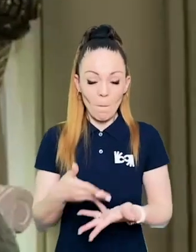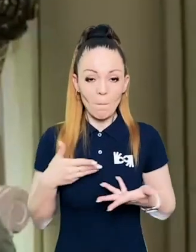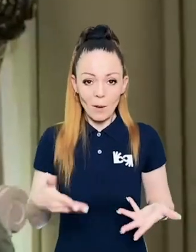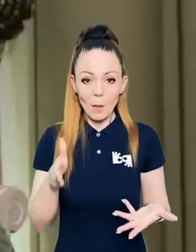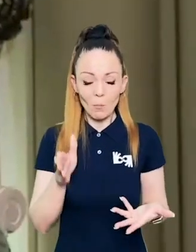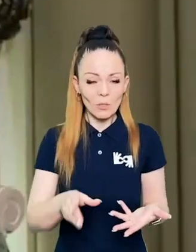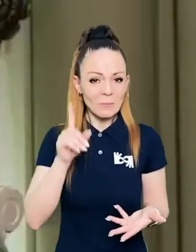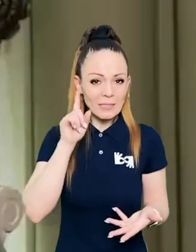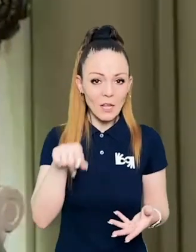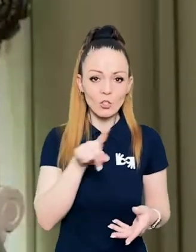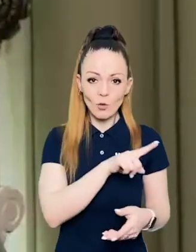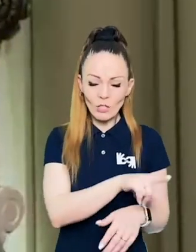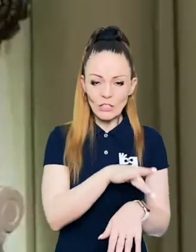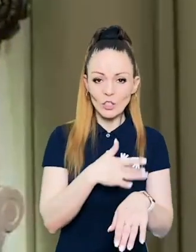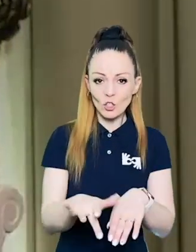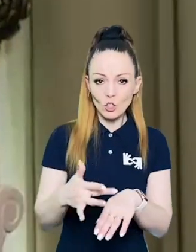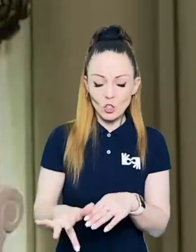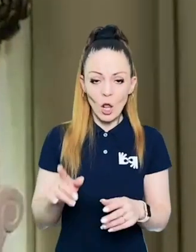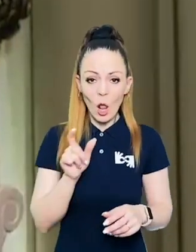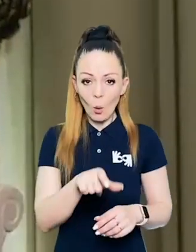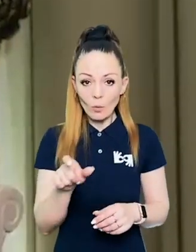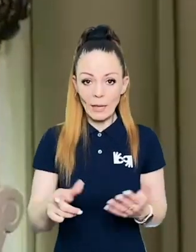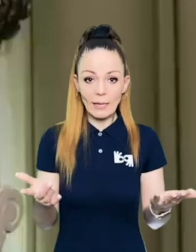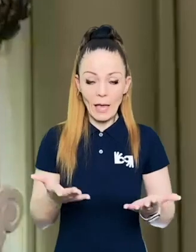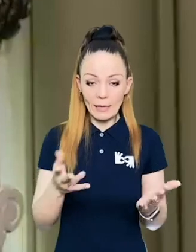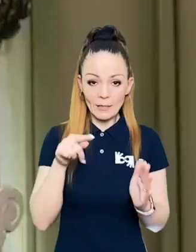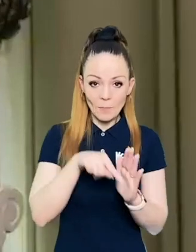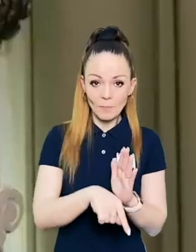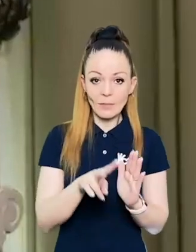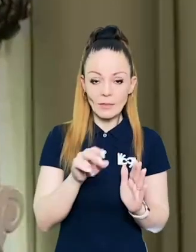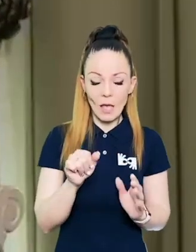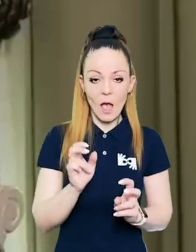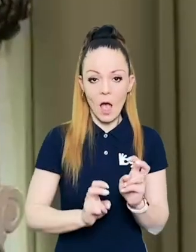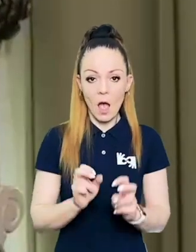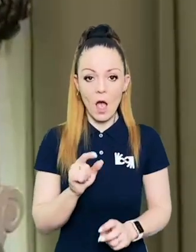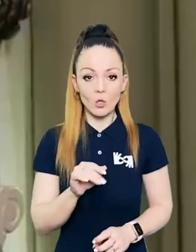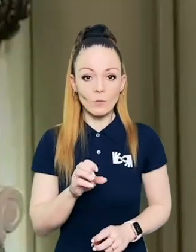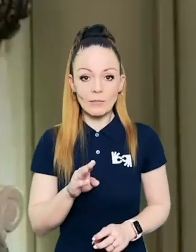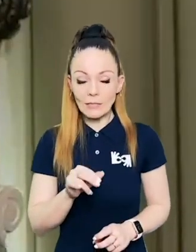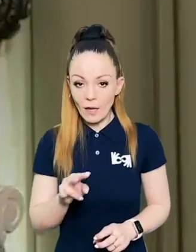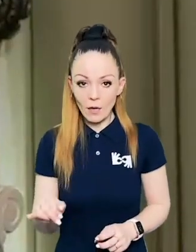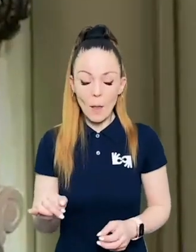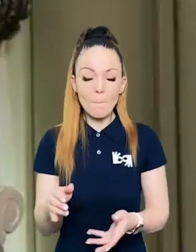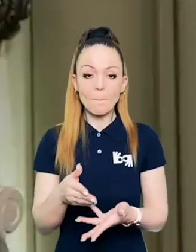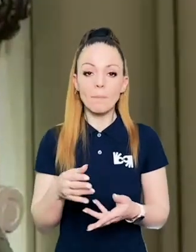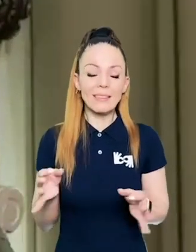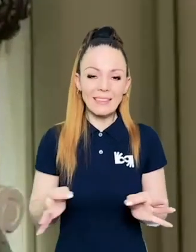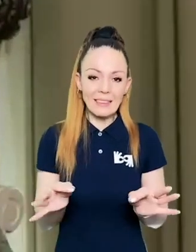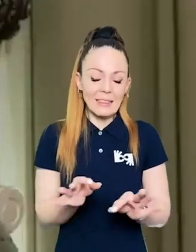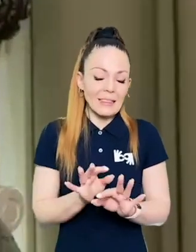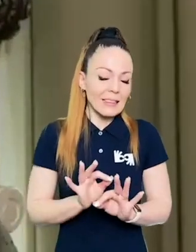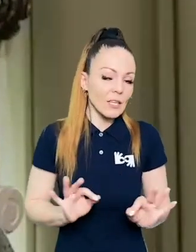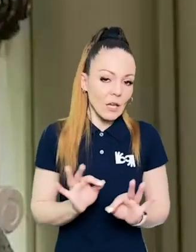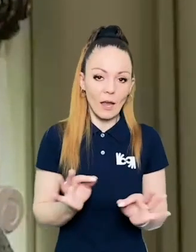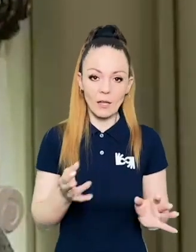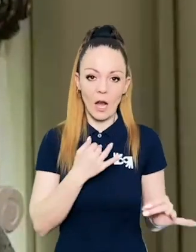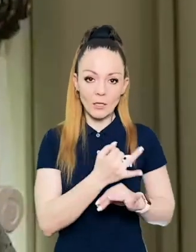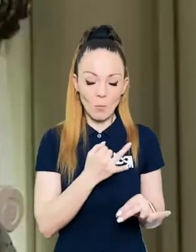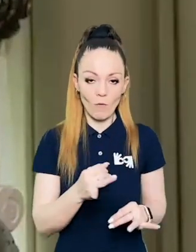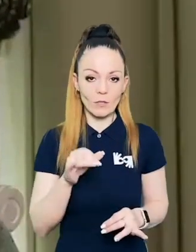ми будемо знати, що вони знищили людей, які на Азовсталі, ніяких розмов з Росією більше ніколи не